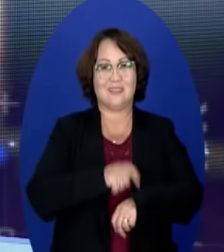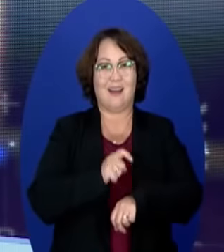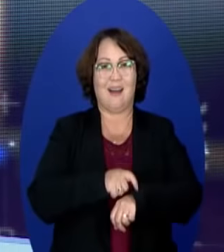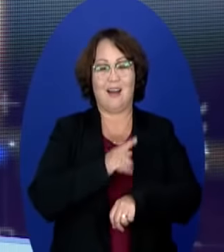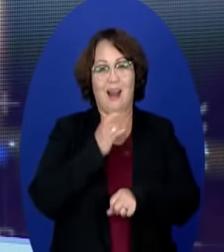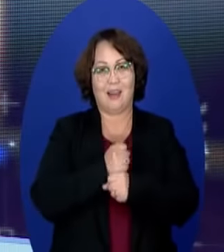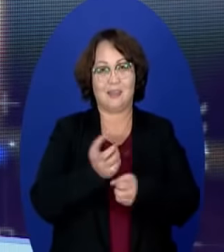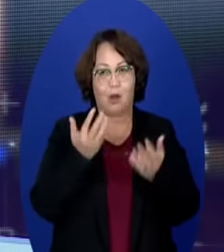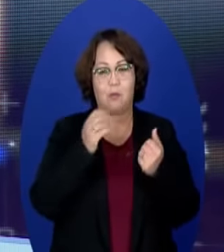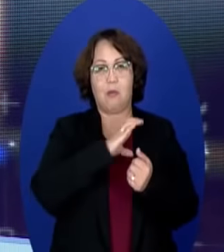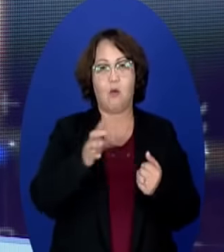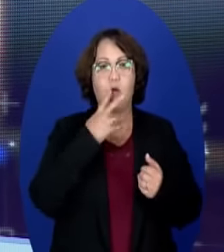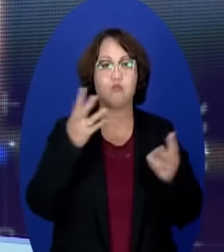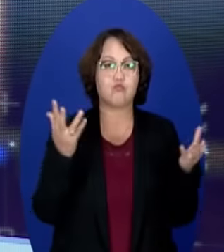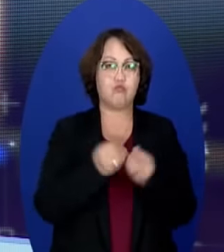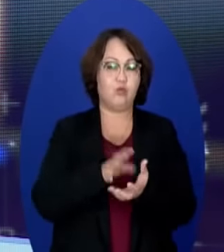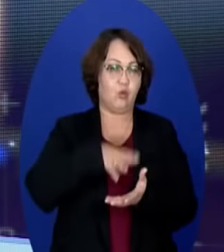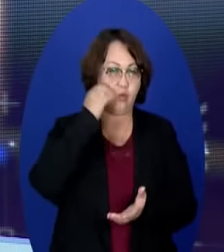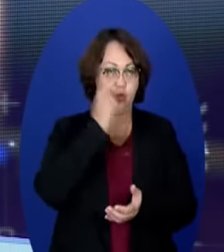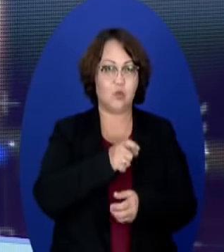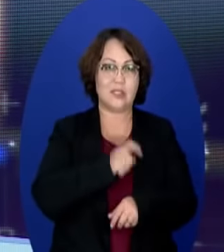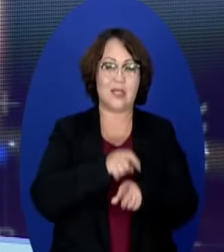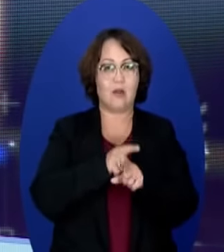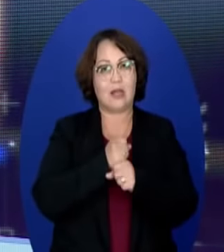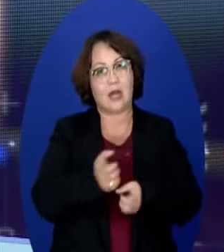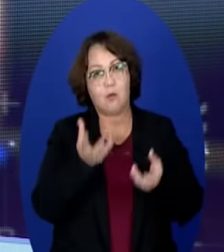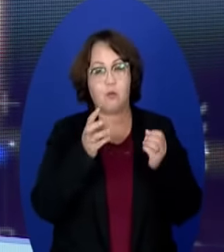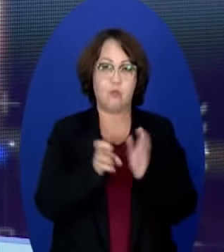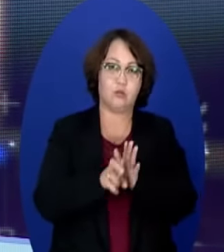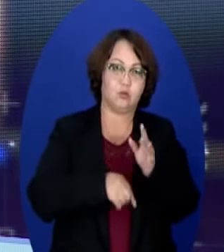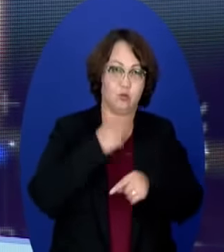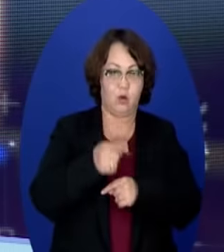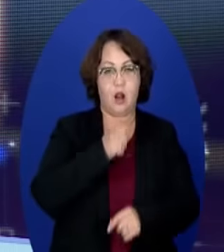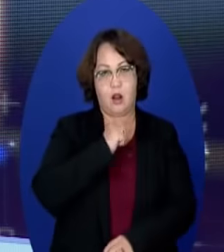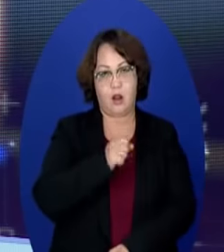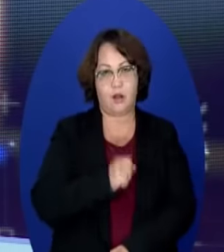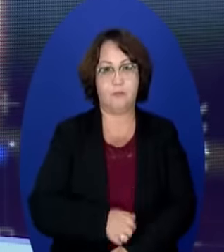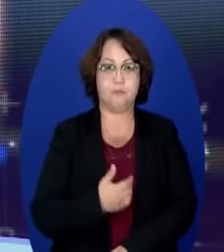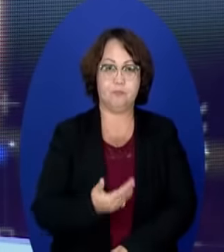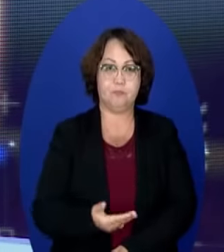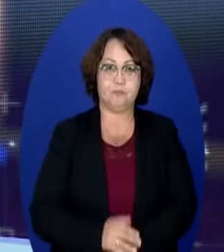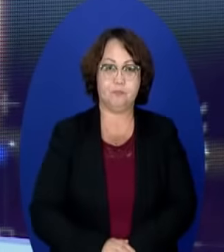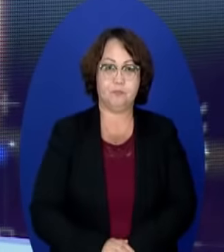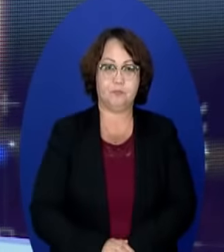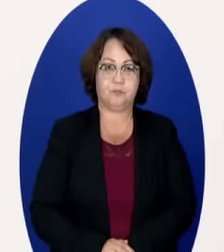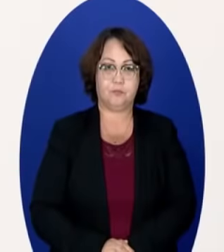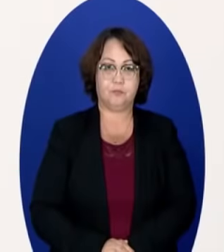авах байгууллага багассан байна. Бид оюутнуудын цагийн ажил хөдөлмөр эрхлэх боломжийн талаар сурвалжлаа.